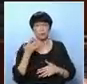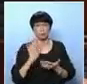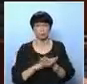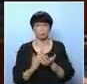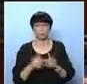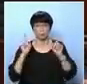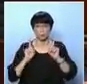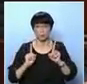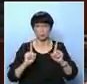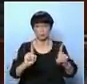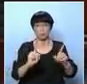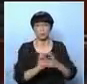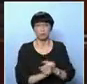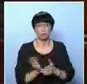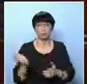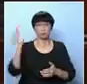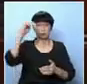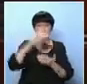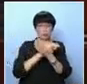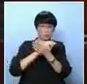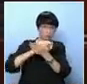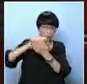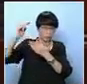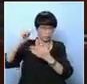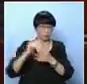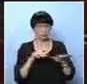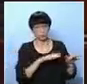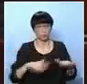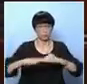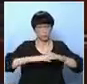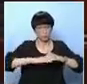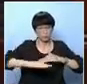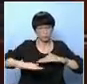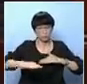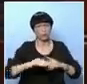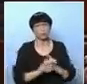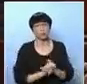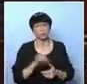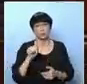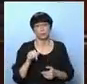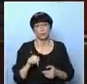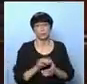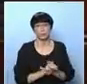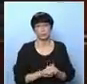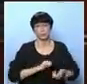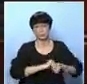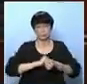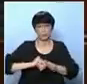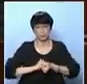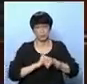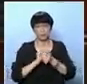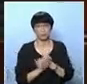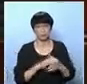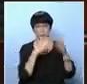下。移山填海就是基本道理，咁我系点样做啊？将个咁靓嘅大屿山，北